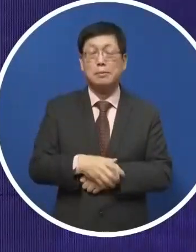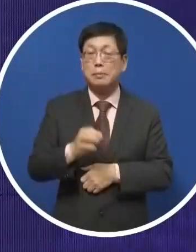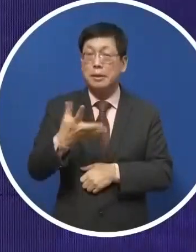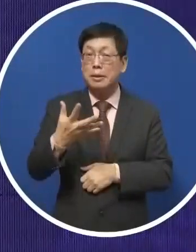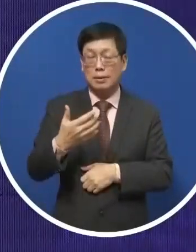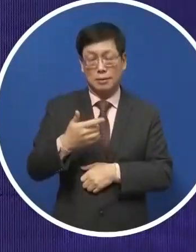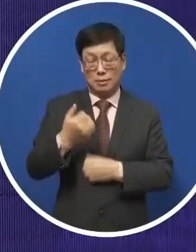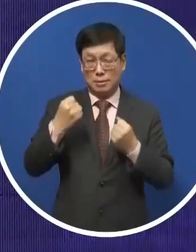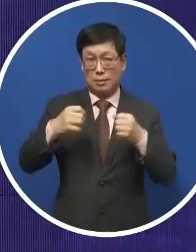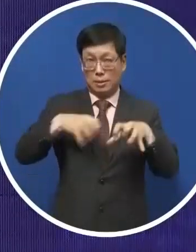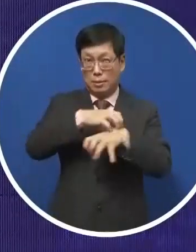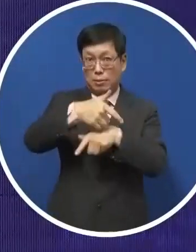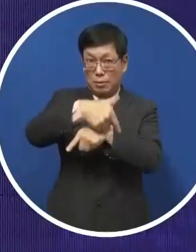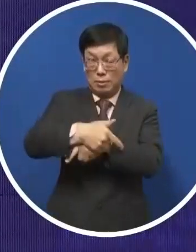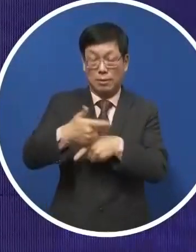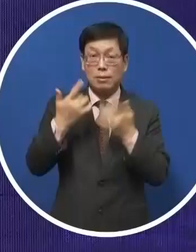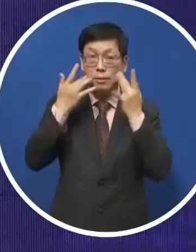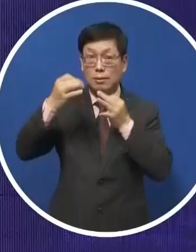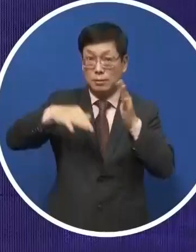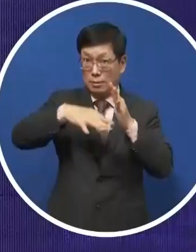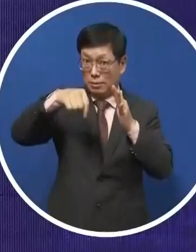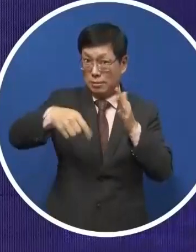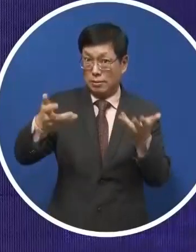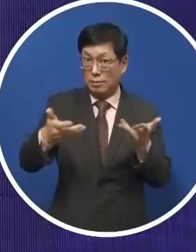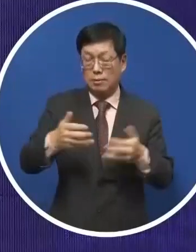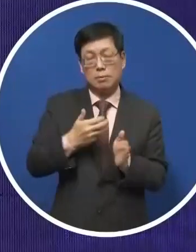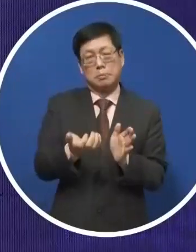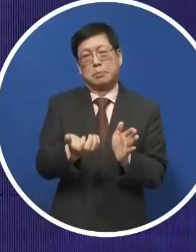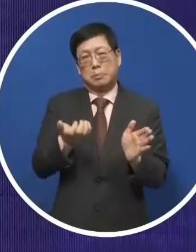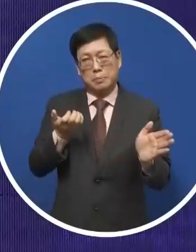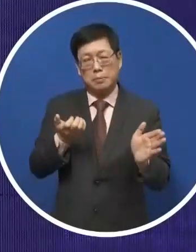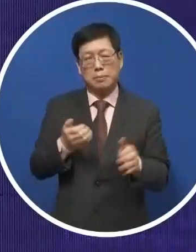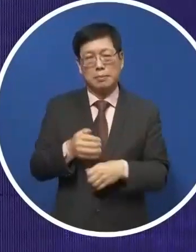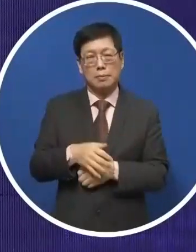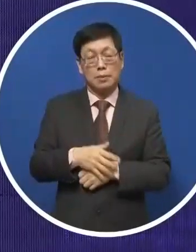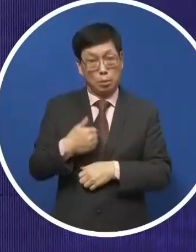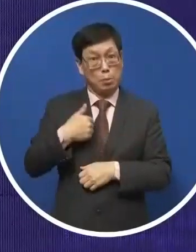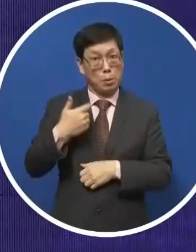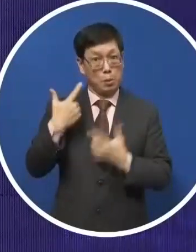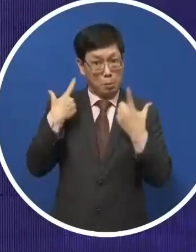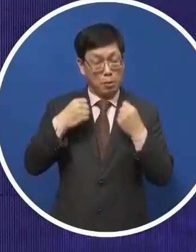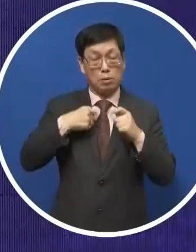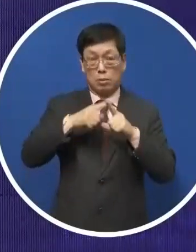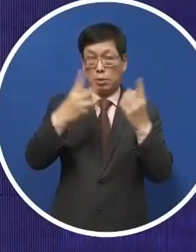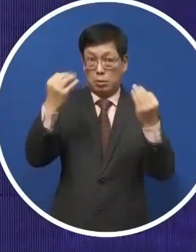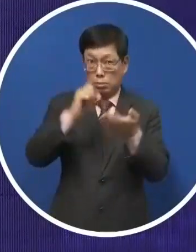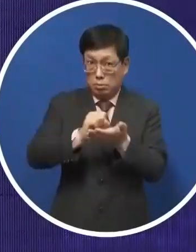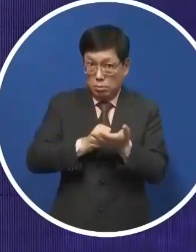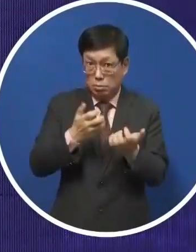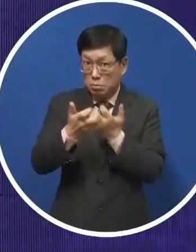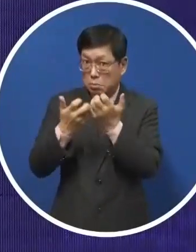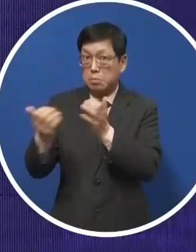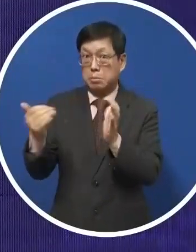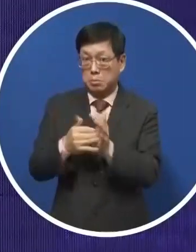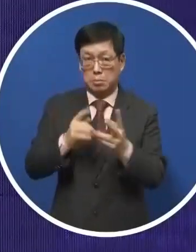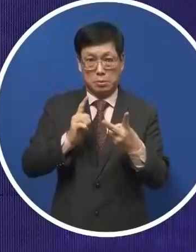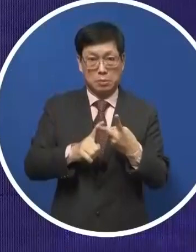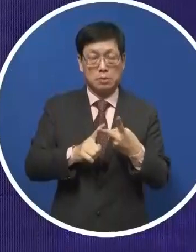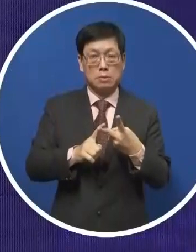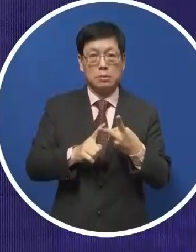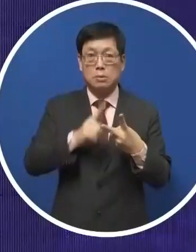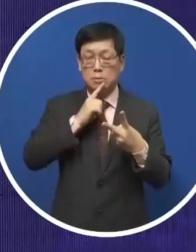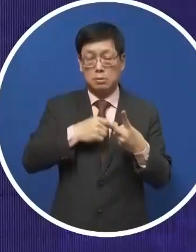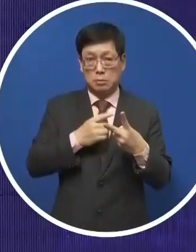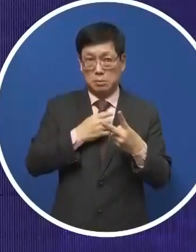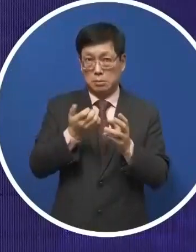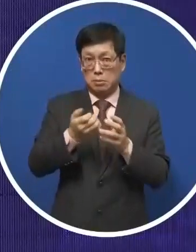上，在华南市场的这一个案子里面，是在之前，那我们透过大数据的分析，以及这一个所谓精